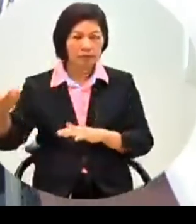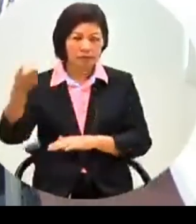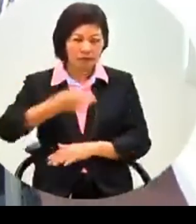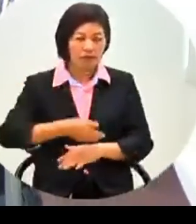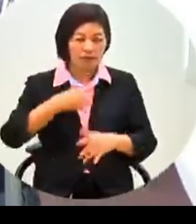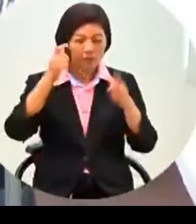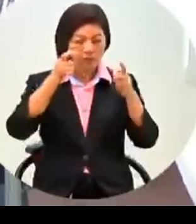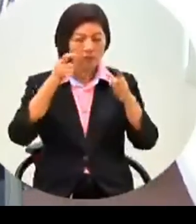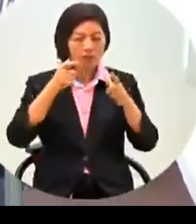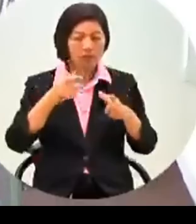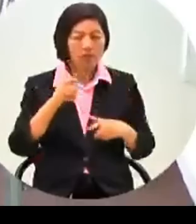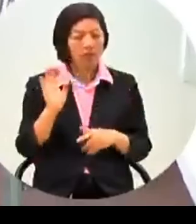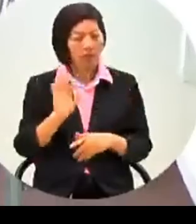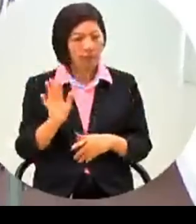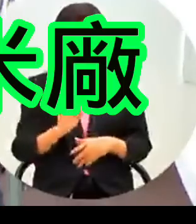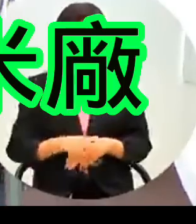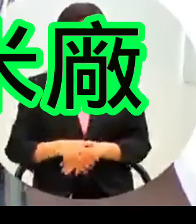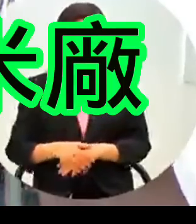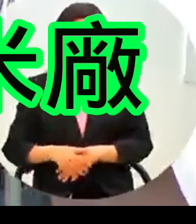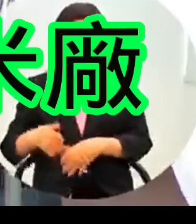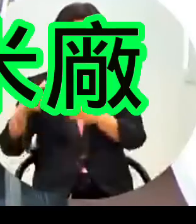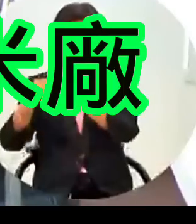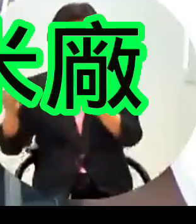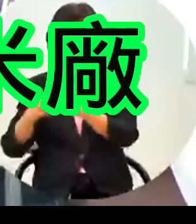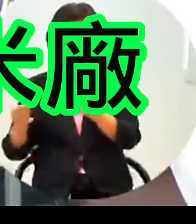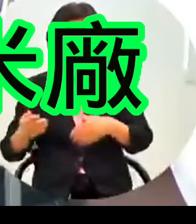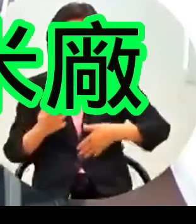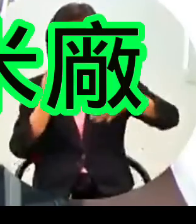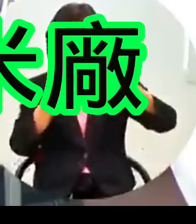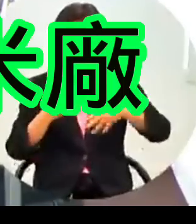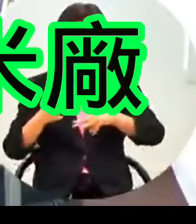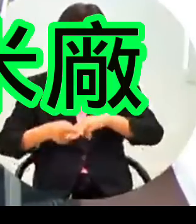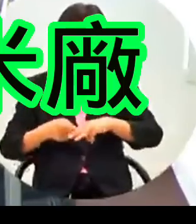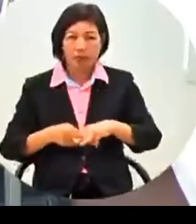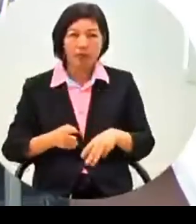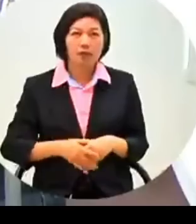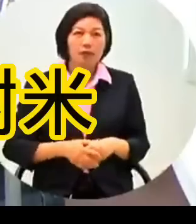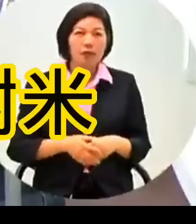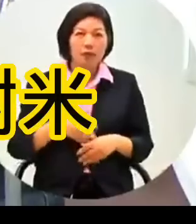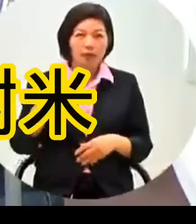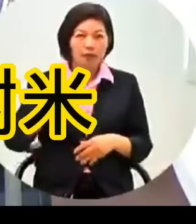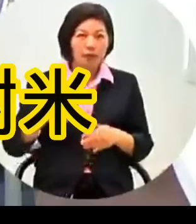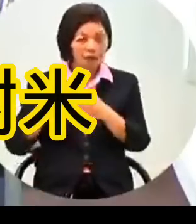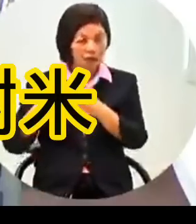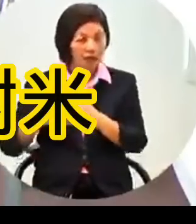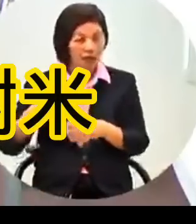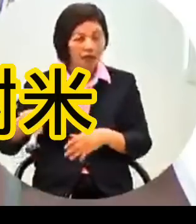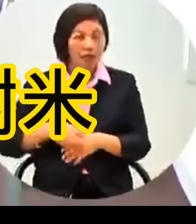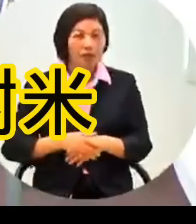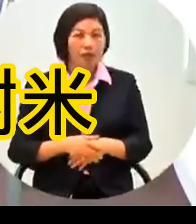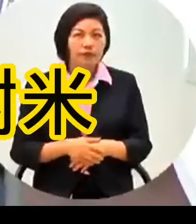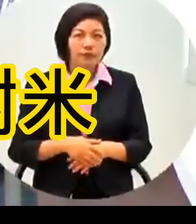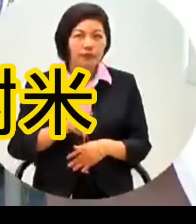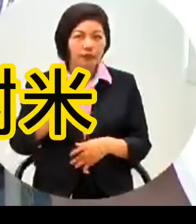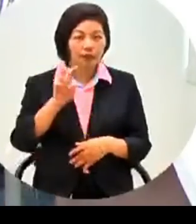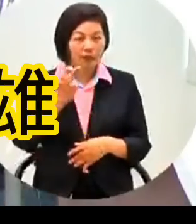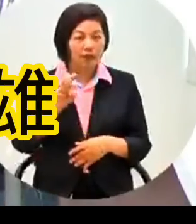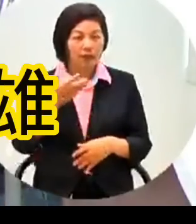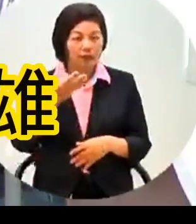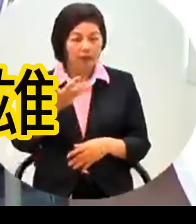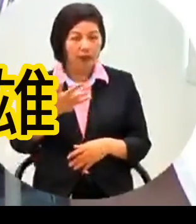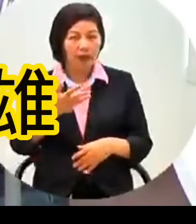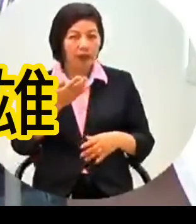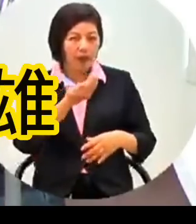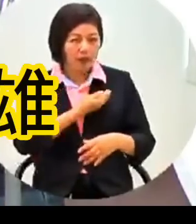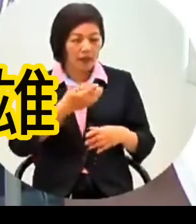本的熊本、大陆的南京各增加了一个28奈米厂，表示台积电还是需要28奈米。但